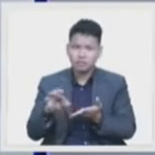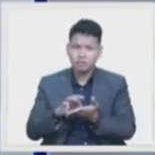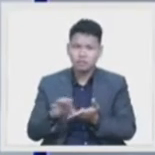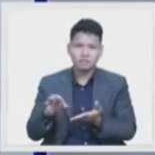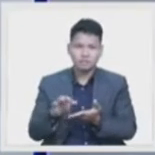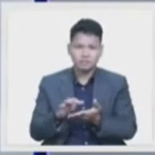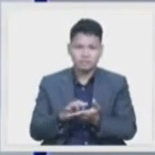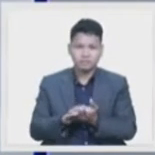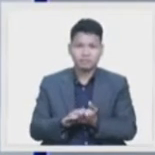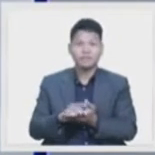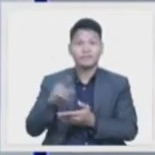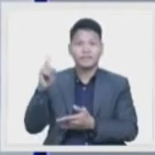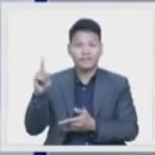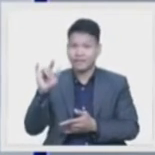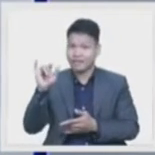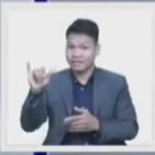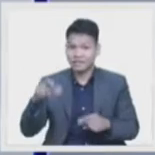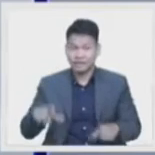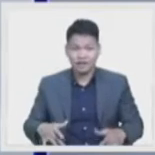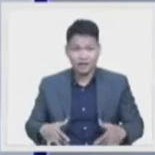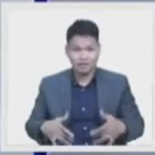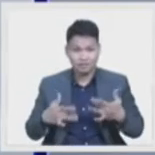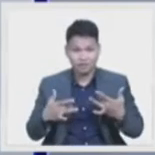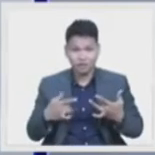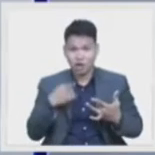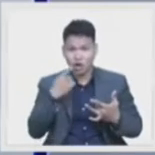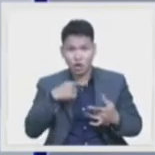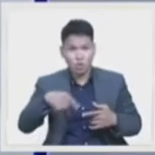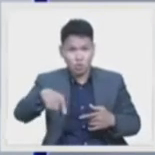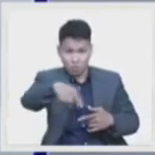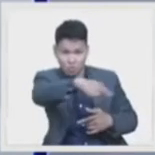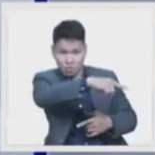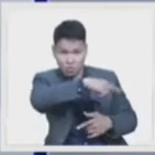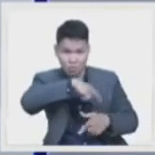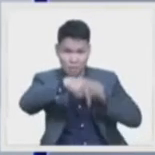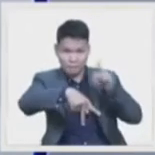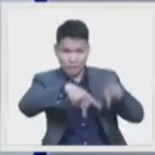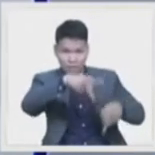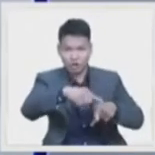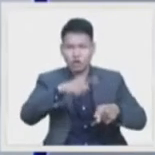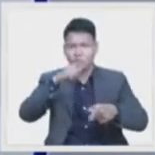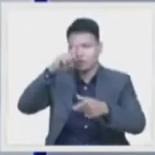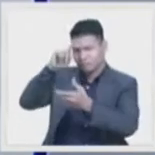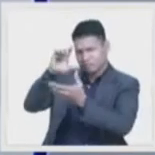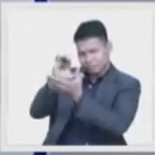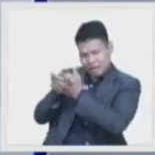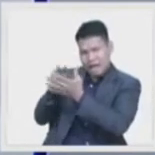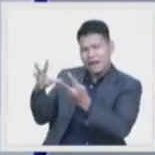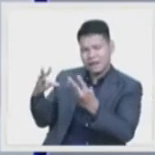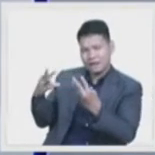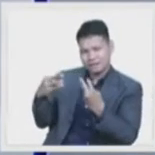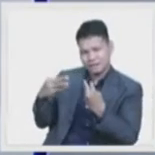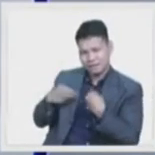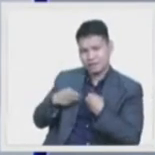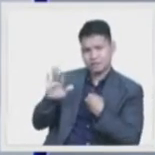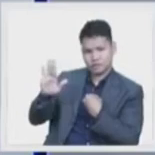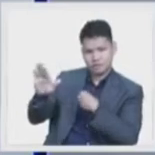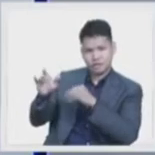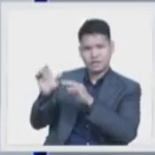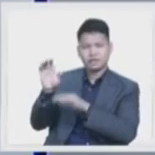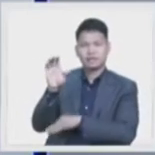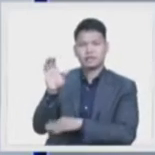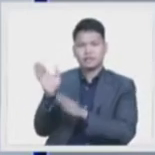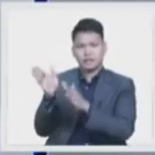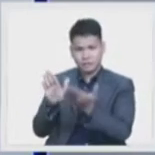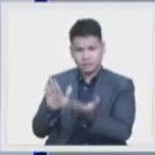finally, eternal life, alang niadtong mudawat sa iyang kamatayon, alang niadtong